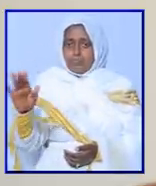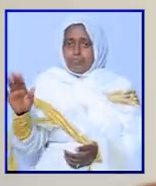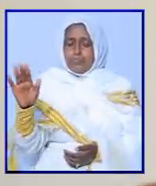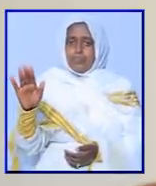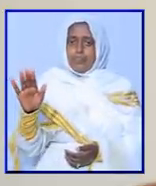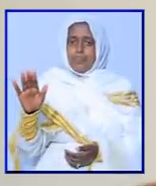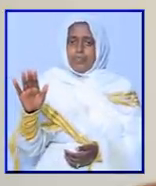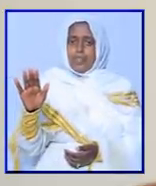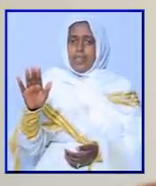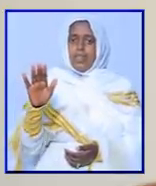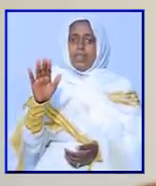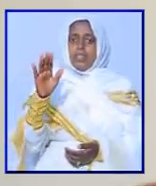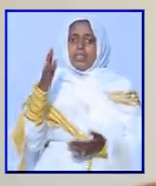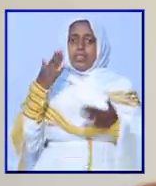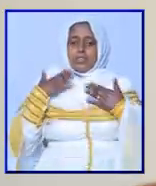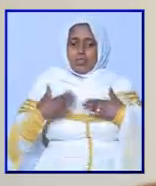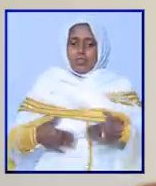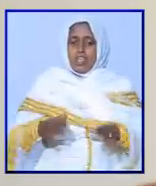እያንዳንዳችሁም